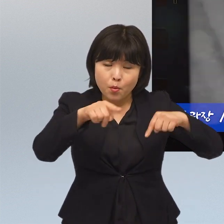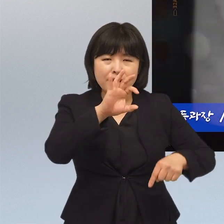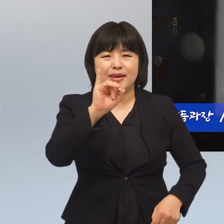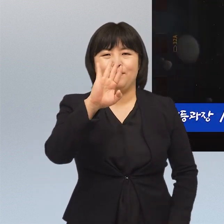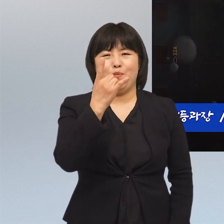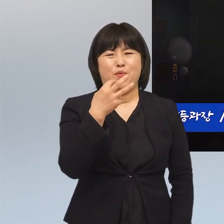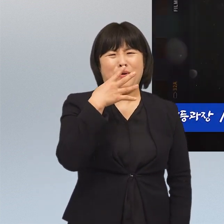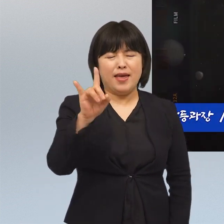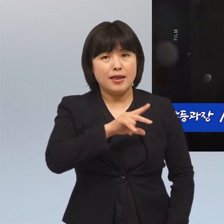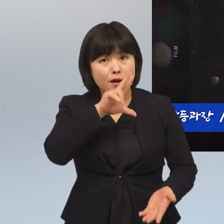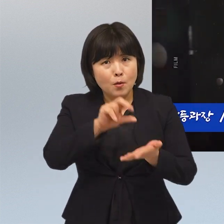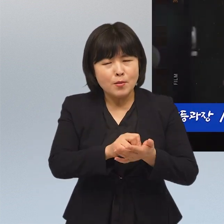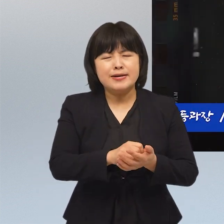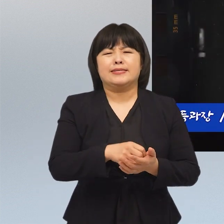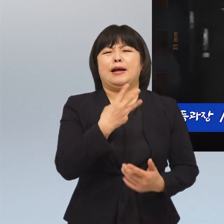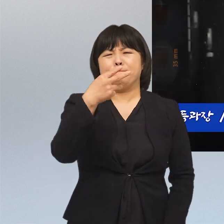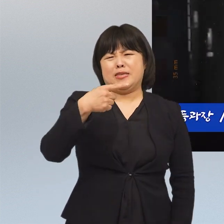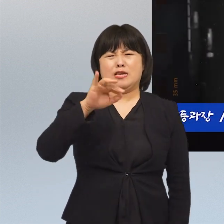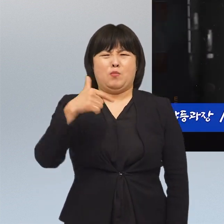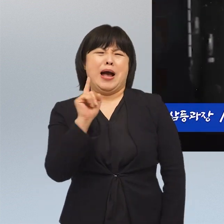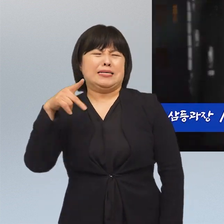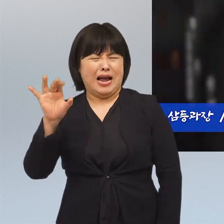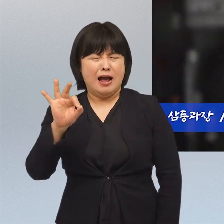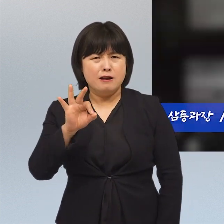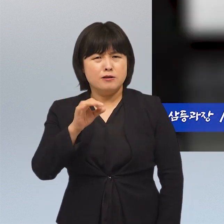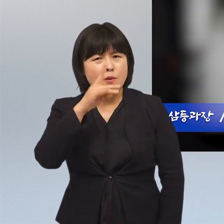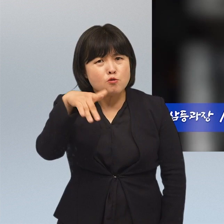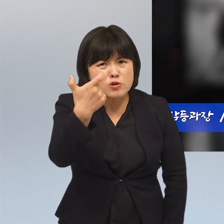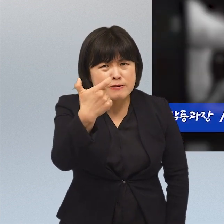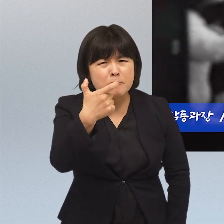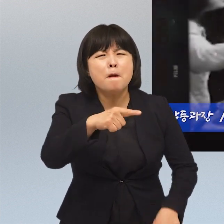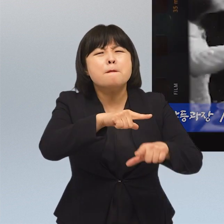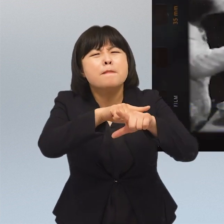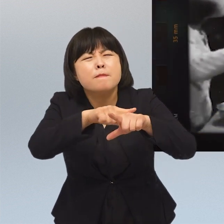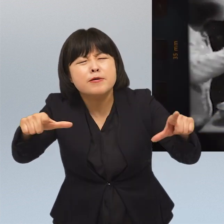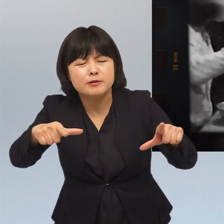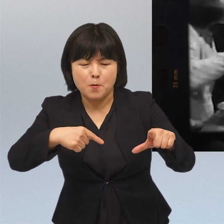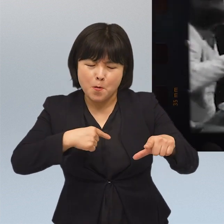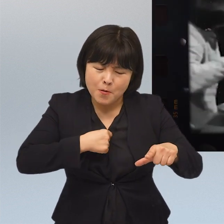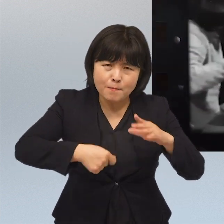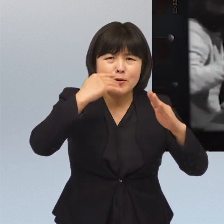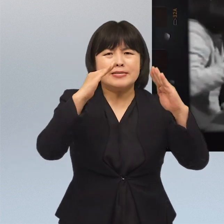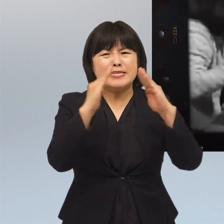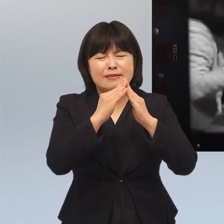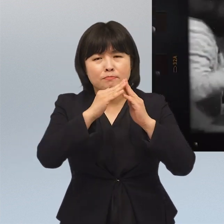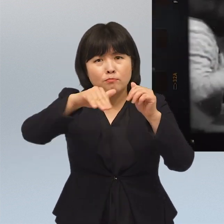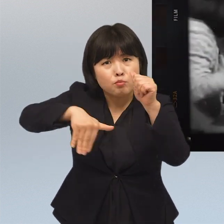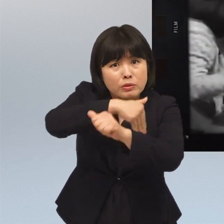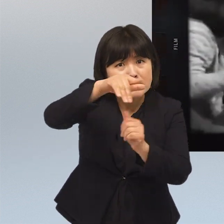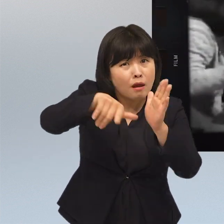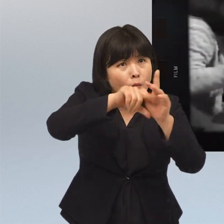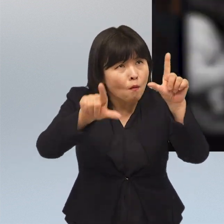이봉래 감독의 3등 과장은 60년대 서민의 의식주와 당대 생활 모습이 잘 나타나 있다.